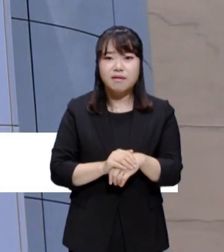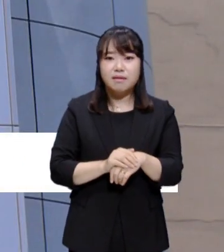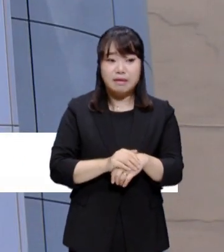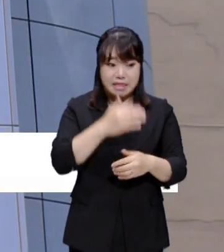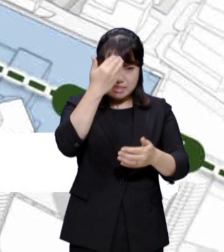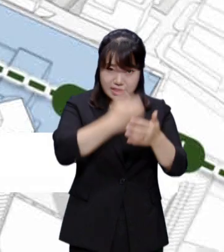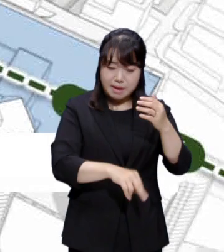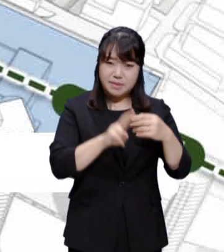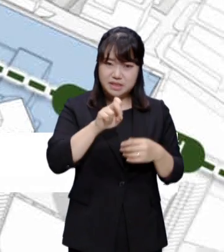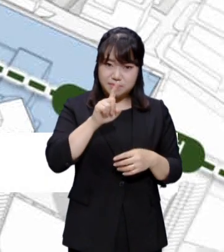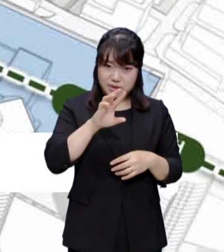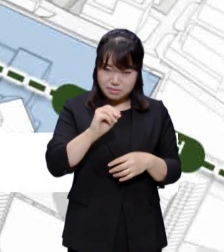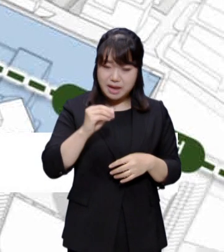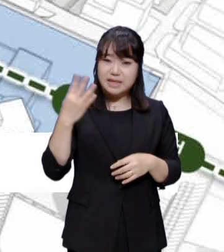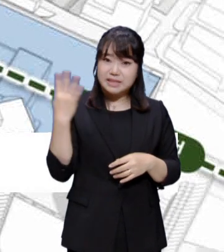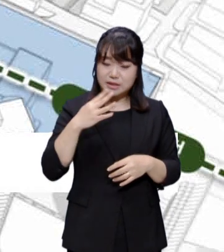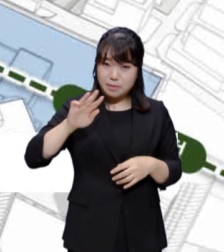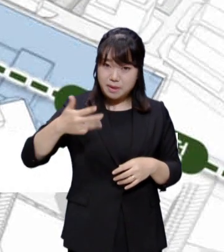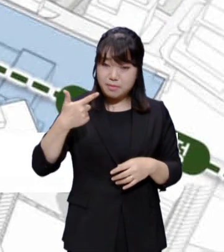부지 21만